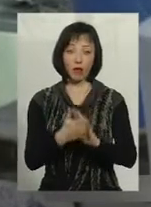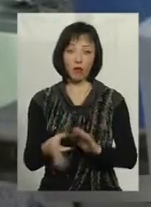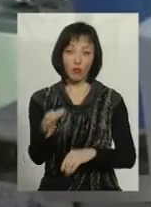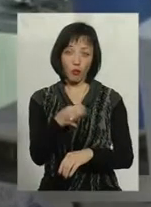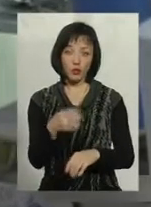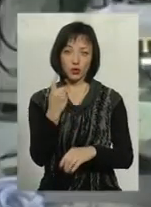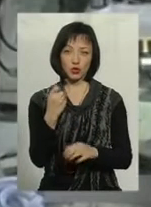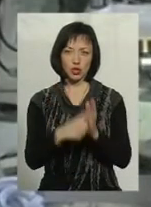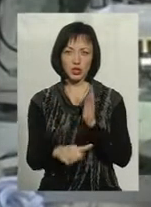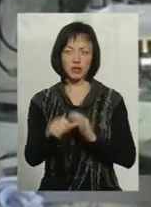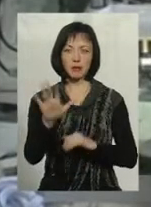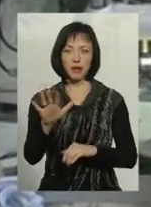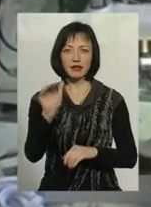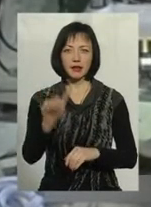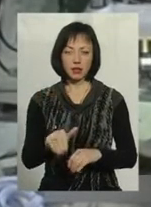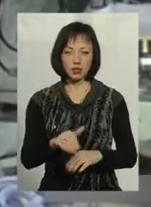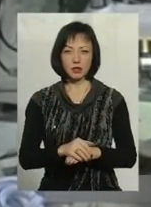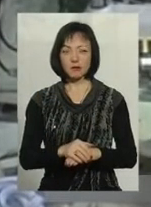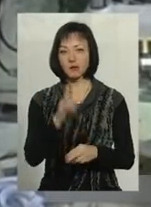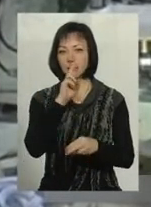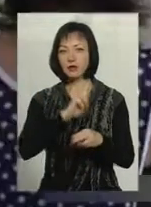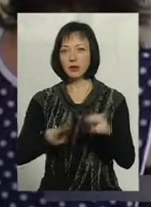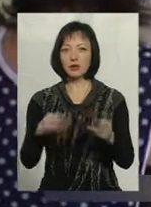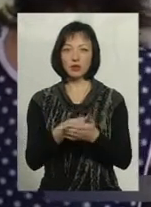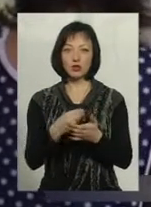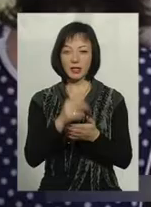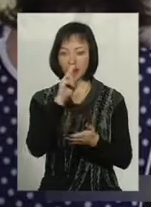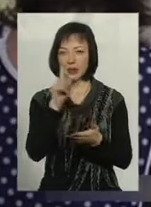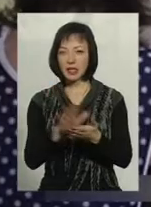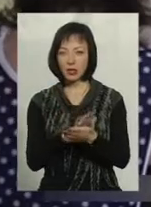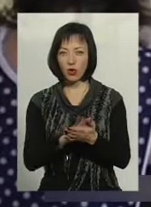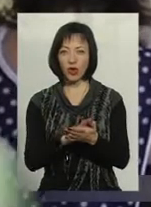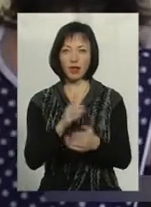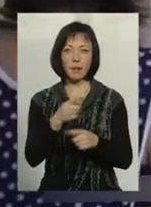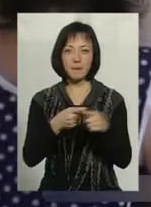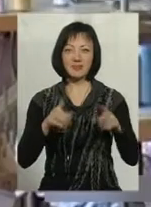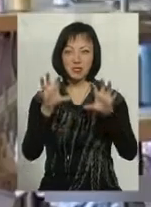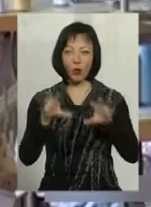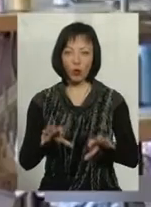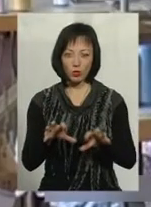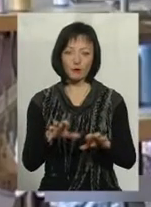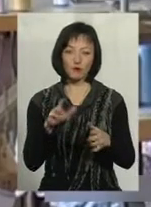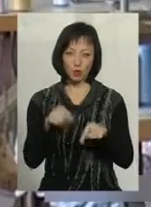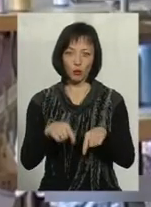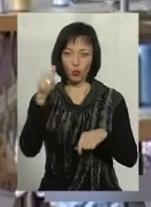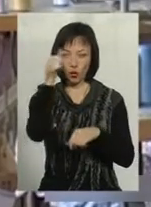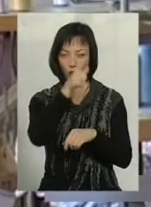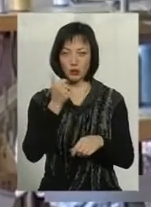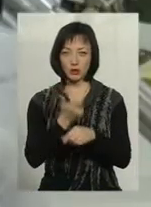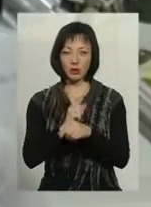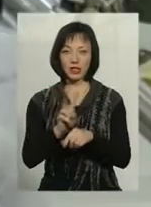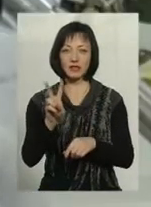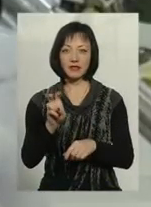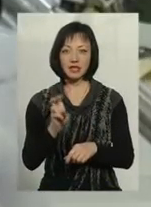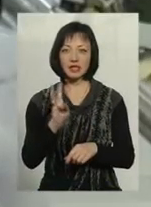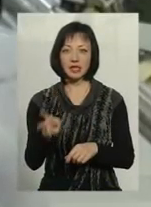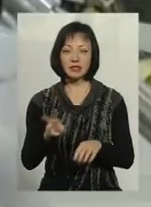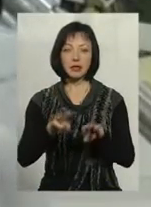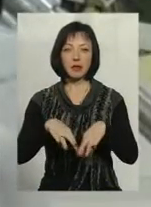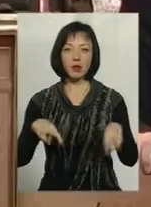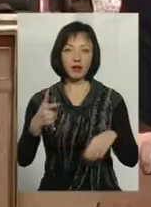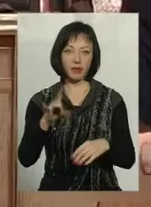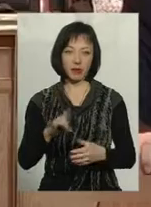на місцях влада зможе використати усі ці можливості, бюджети отримують додаткові тисячі, а то й мільйони гривень. Органи місцевого самоврядування